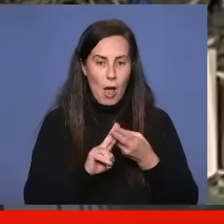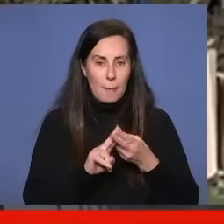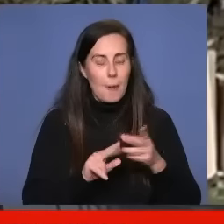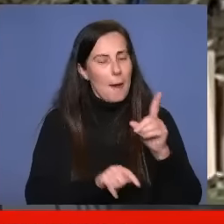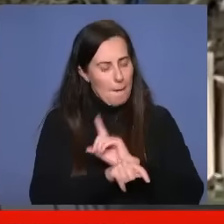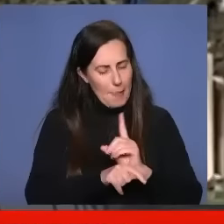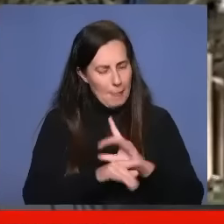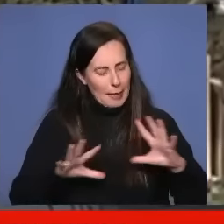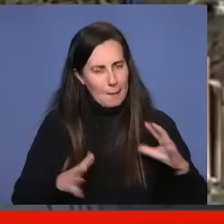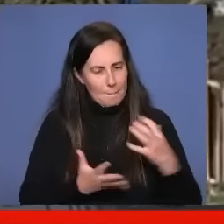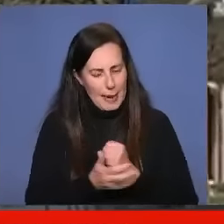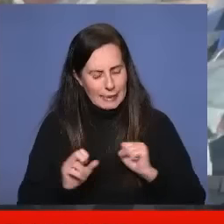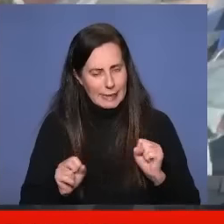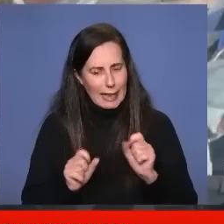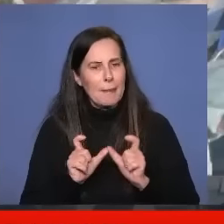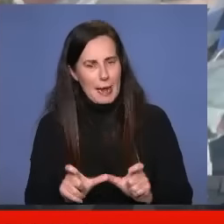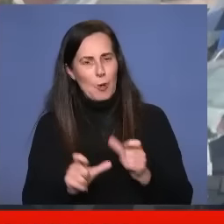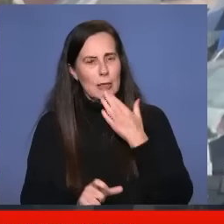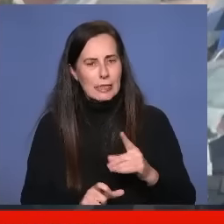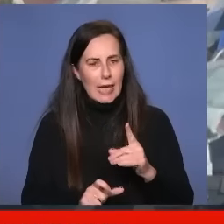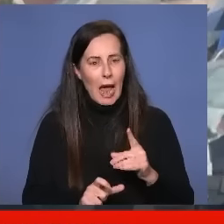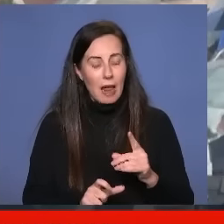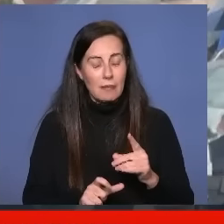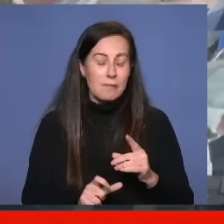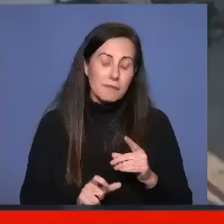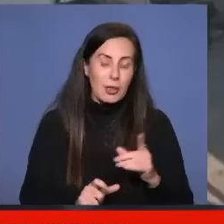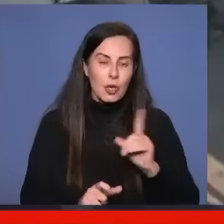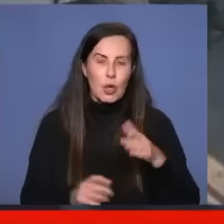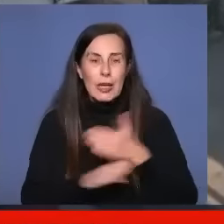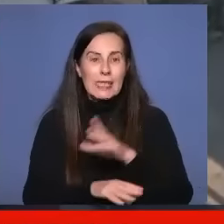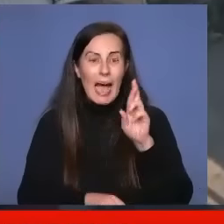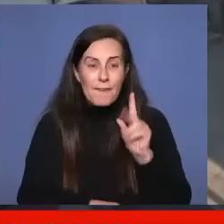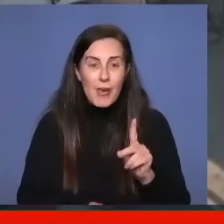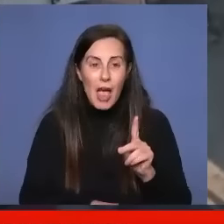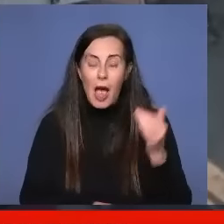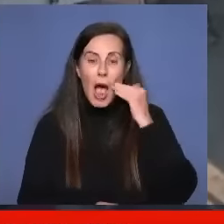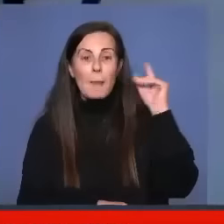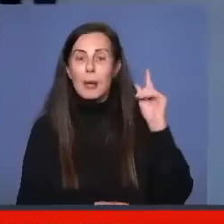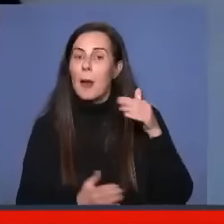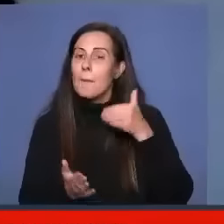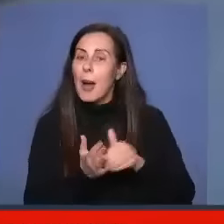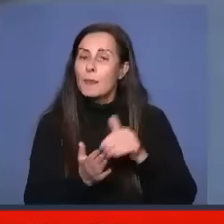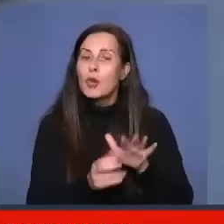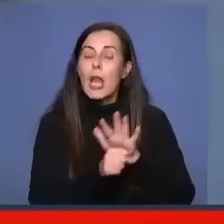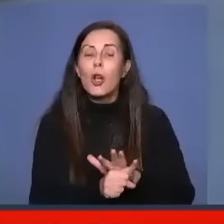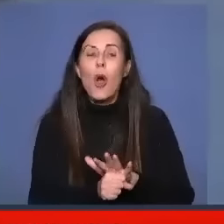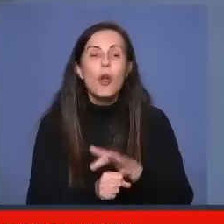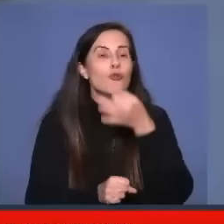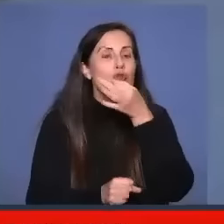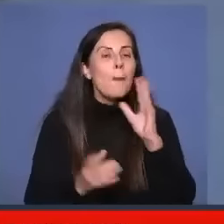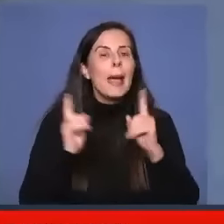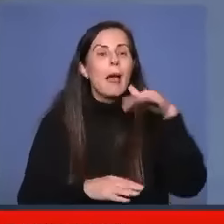הצלחה במאמץ שלהם לבלום או לפחות לעכב פעולה ישראלית ברפיח. במקביל, האמריקנים ממשיכים ללחוץ בשאלת היום